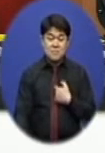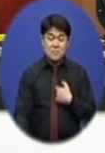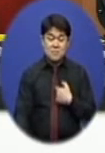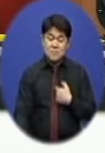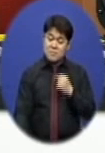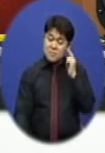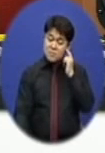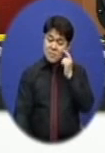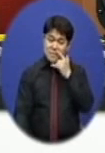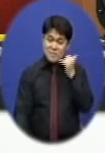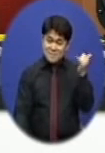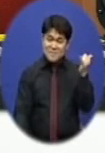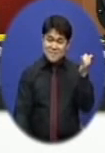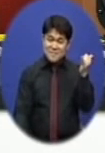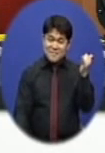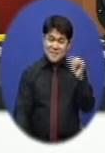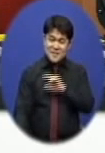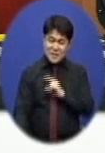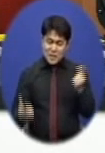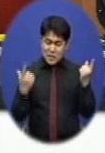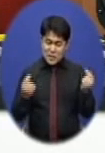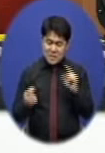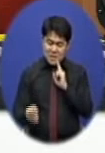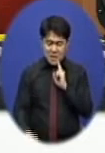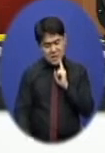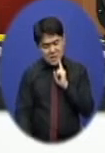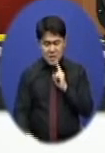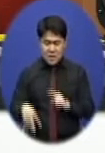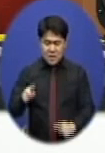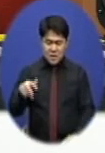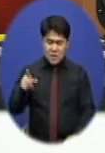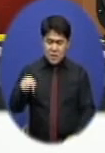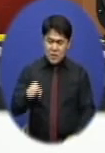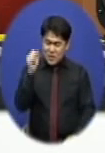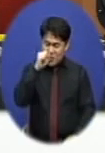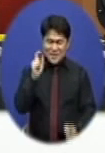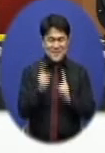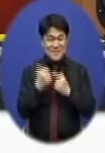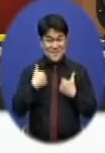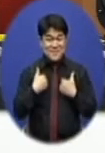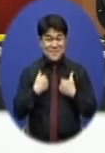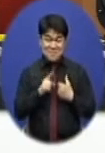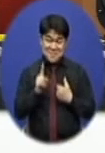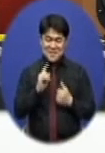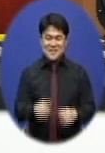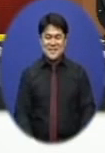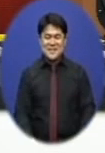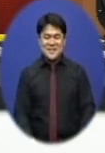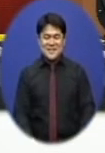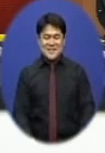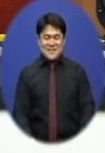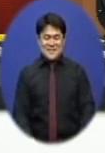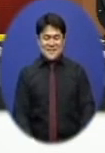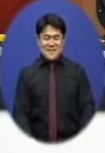저기 친정 아버지 어머니도 같은 성이라 그러니까 서정우님 팬이시라고 너무 반갑다고 그러시더라고요. 아. 제가